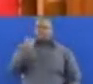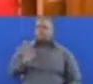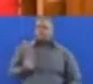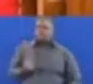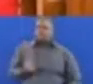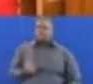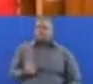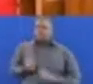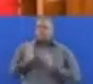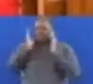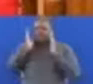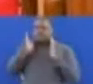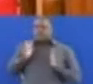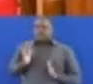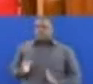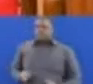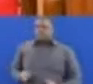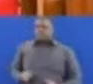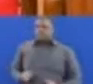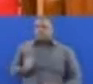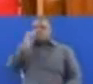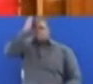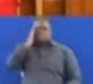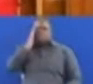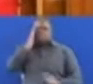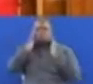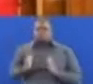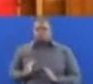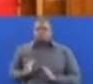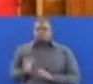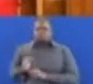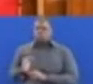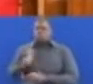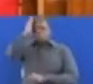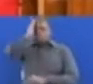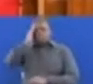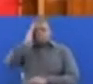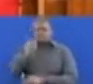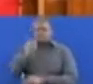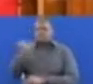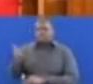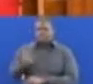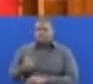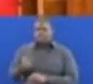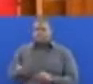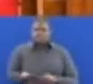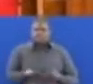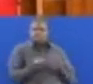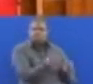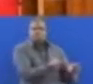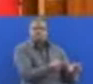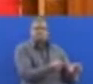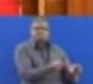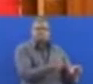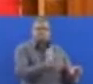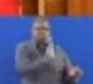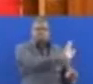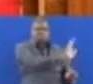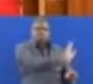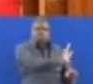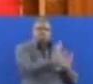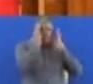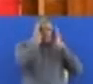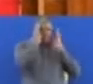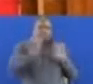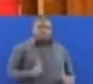na Amiri Jeshi Mkuu wa Majeshi ya Ulinzi na Usalama Tanzania kuwasilisha nyaraka kwako. Kwa